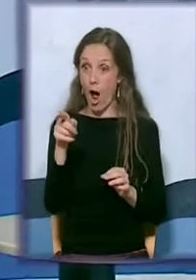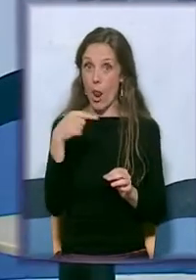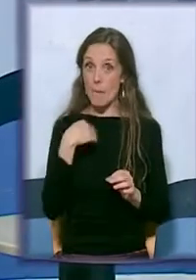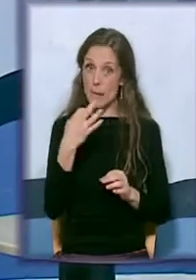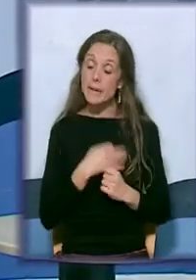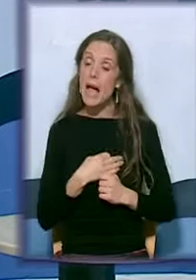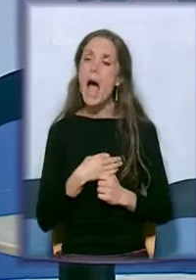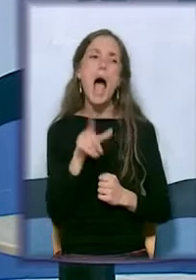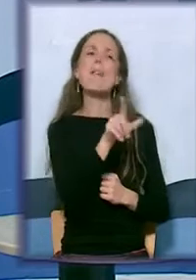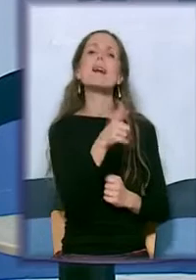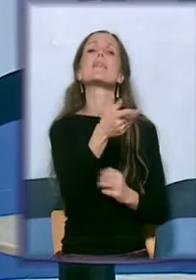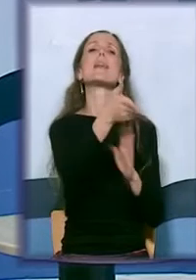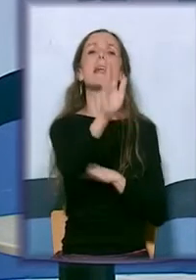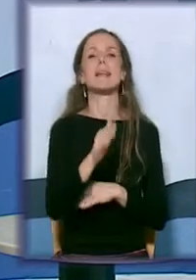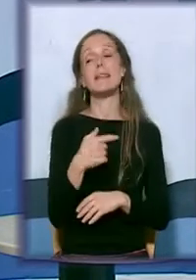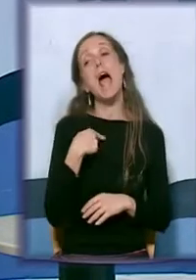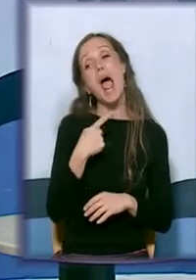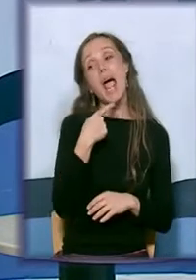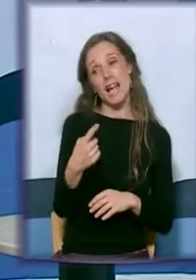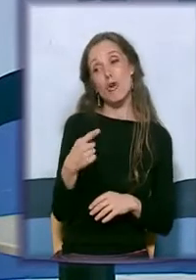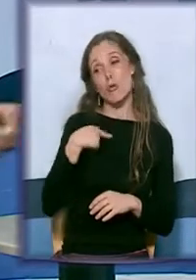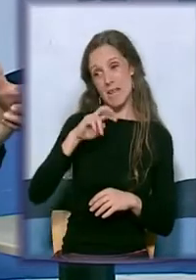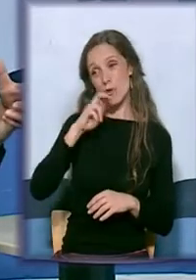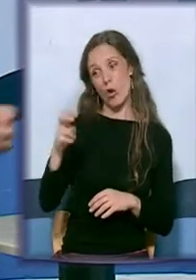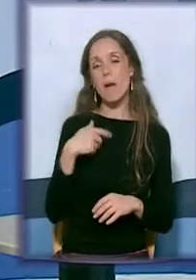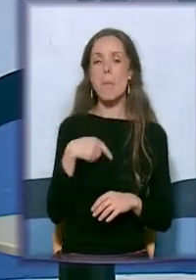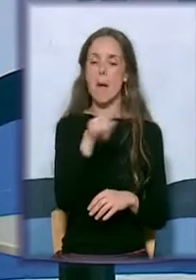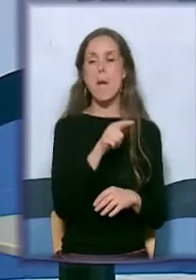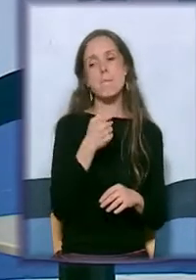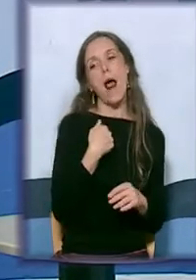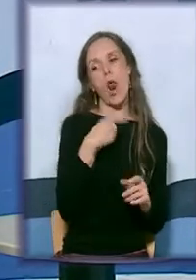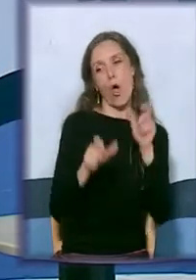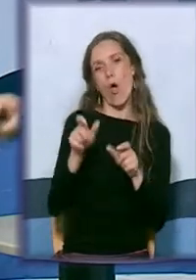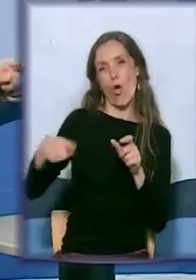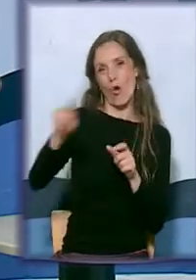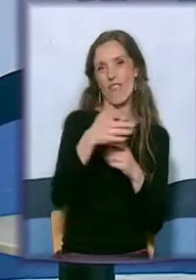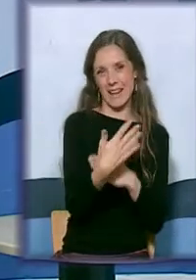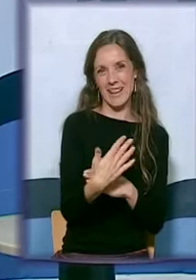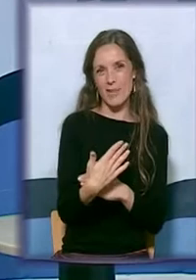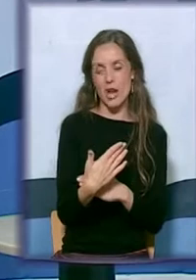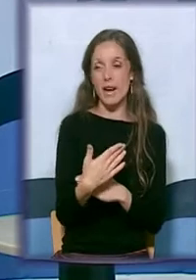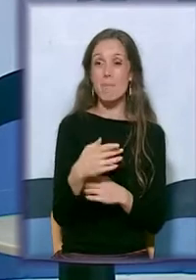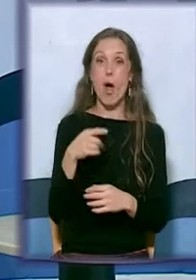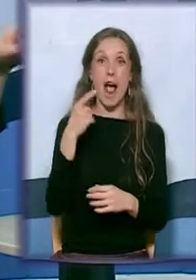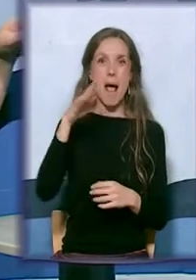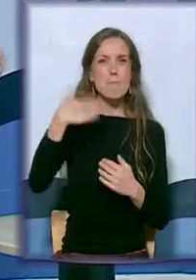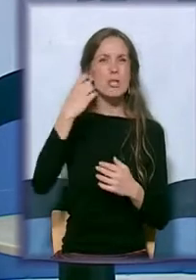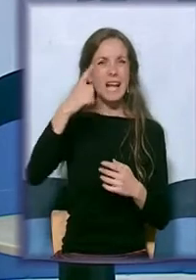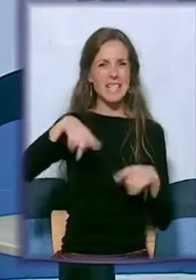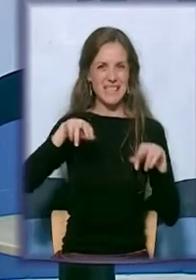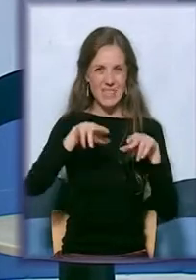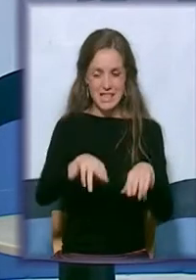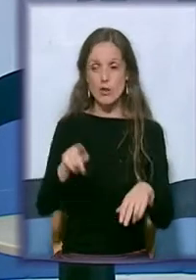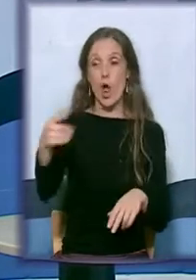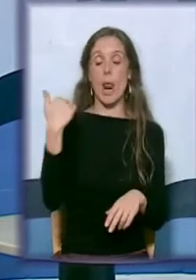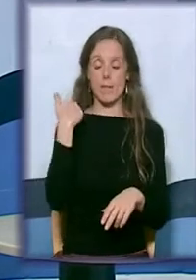sad 22? Ja kažem, pa idemo malo da tračarimo. Posle kad ste vi svi izašli napolje, ona je uzela svojeg, kako ona kaže, dođi kod